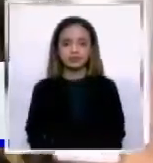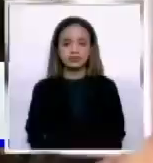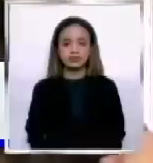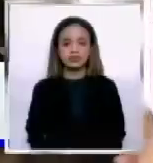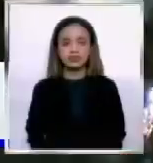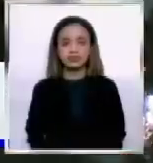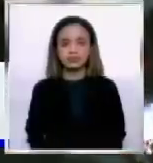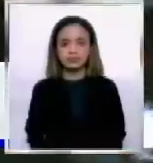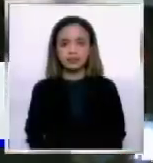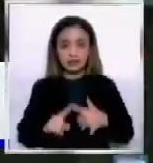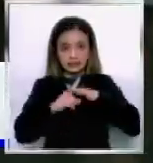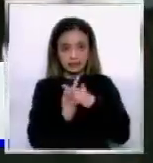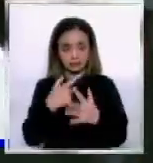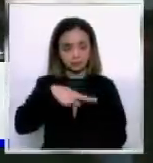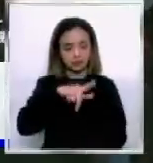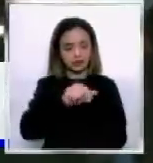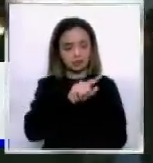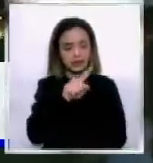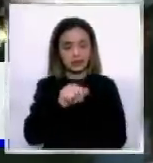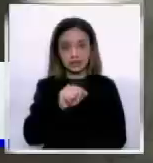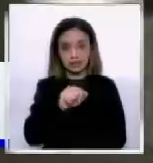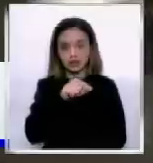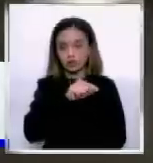Mula Plaza Miranda, dumiretso ito ng Calle